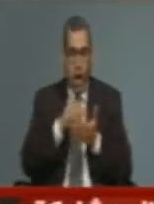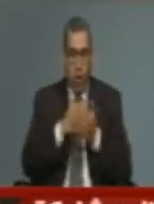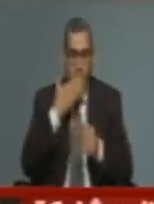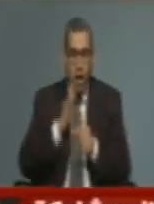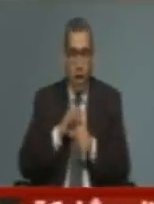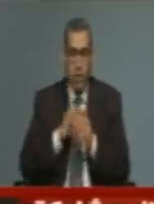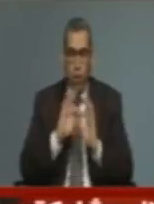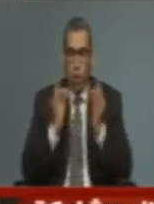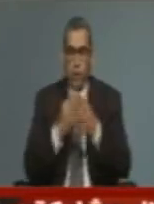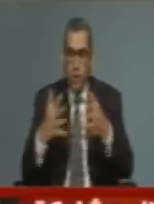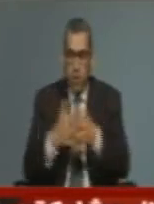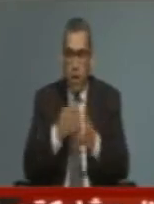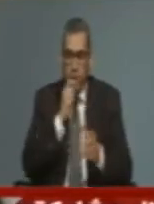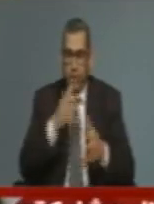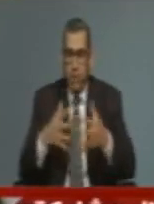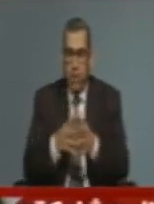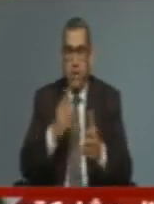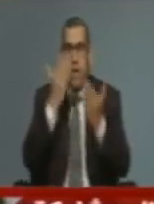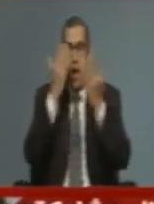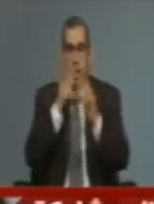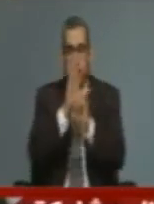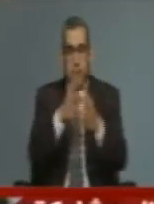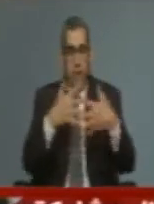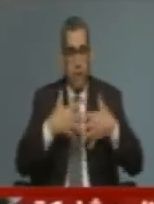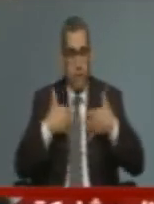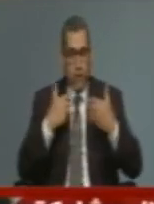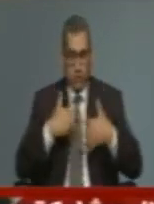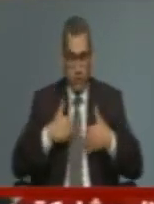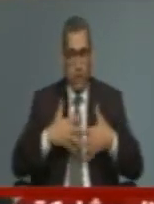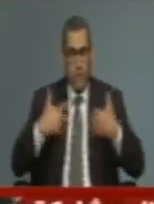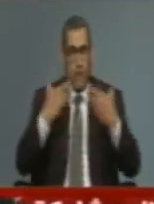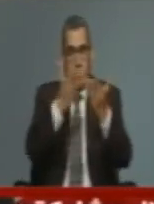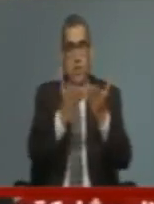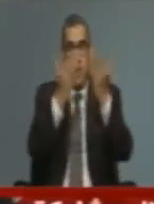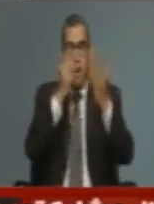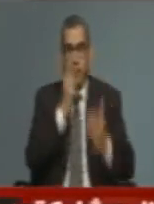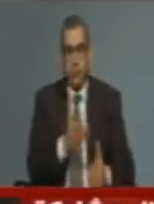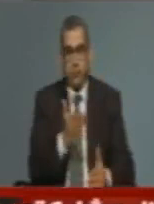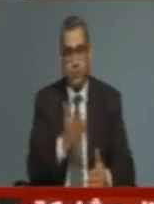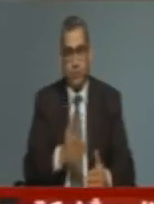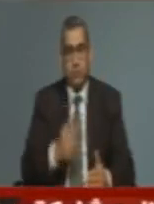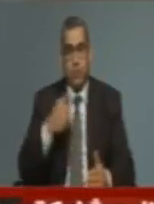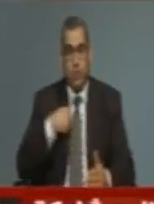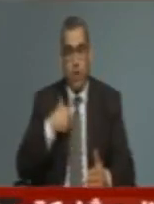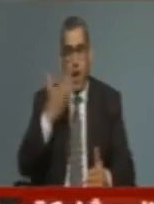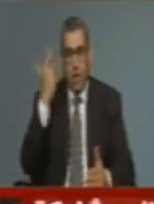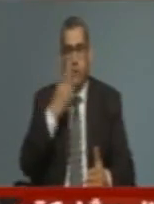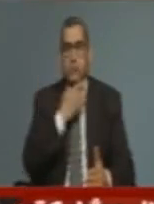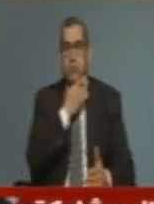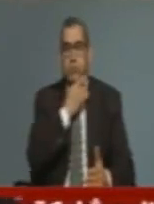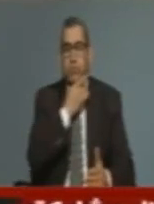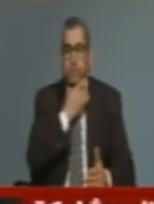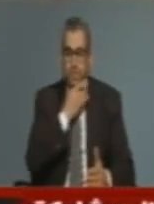عيالنا، وربنا يسعدك زي ما اسعدتنا في فطار وسط عيالنا. احنا كنا في ضيقه وكرب